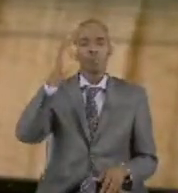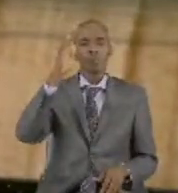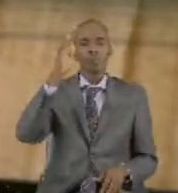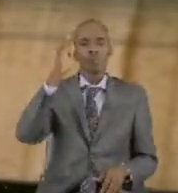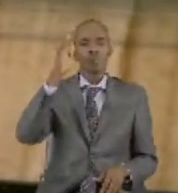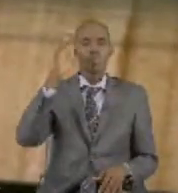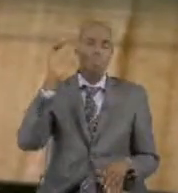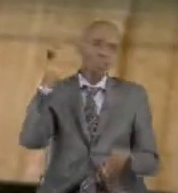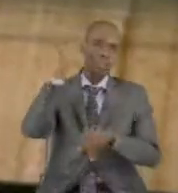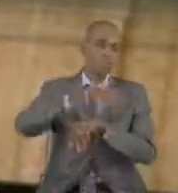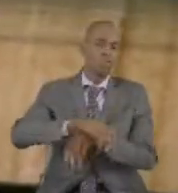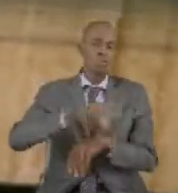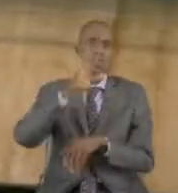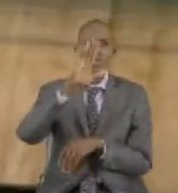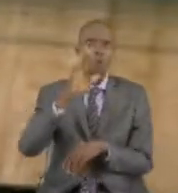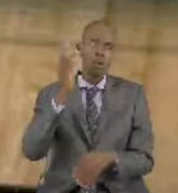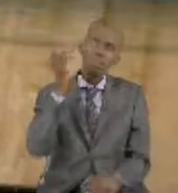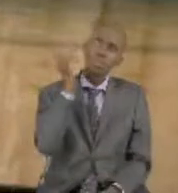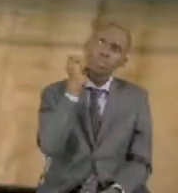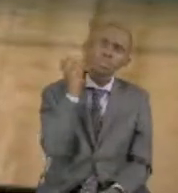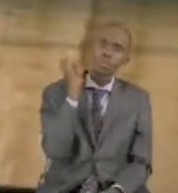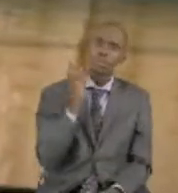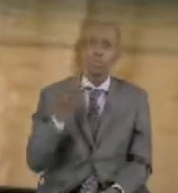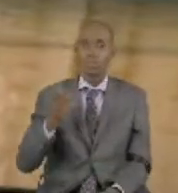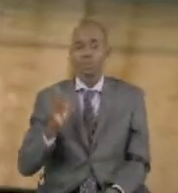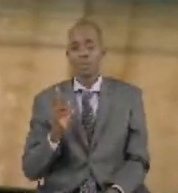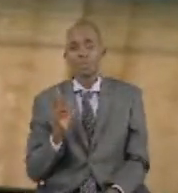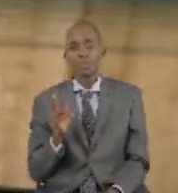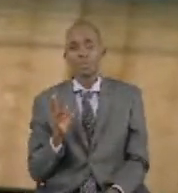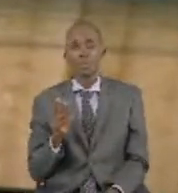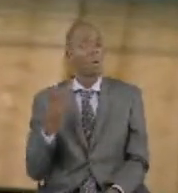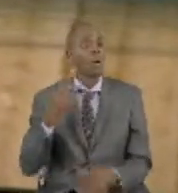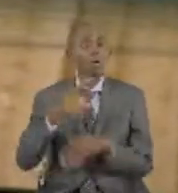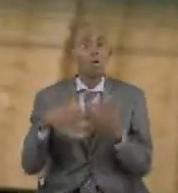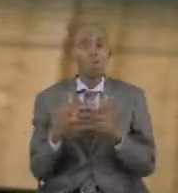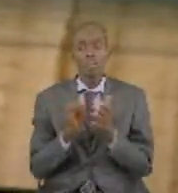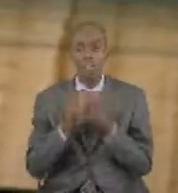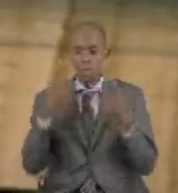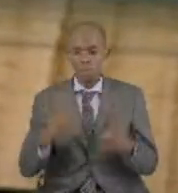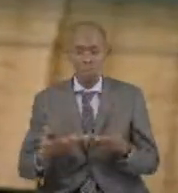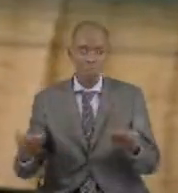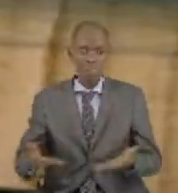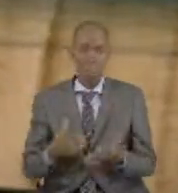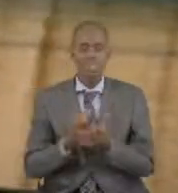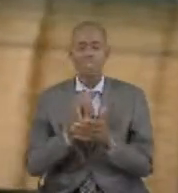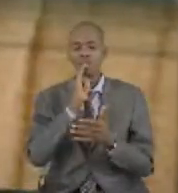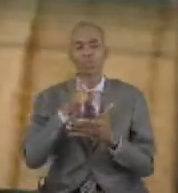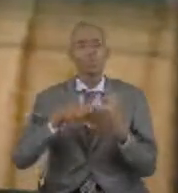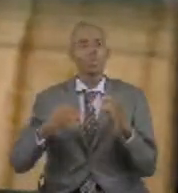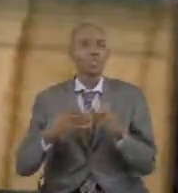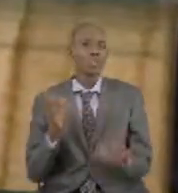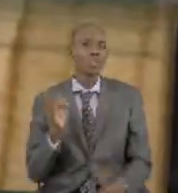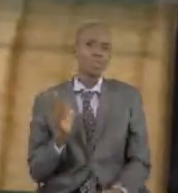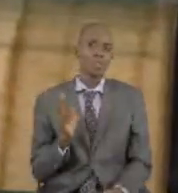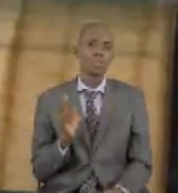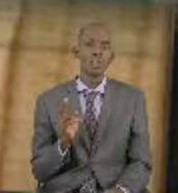Ta destinée surpasse ton histoire. Tout ce qui se passe ici, c'est juste l'histoire, c'est du récit. Cela